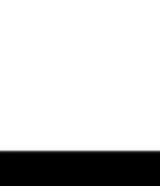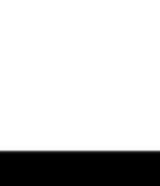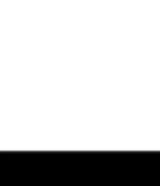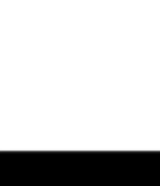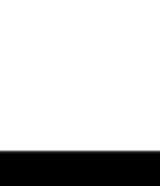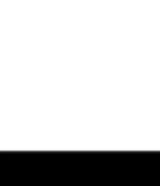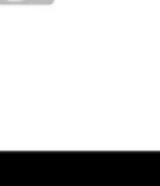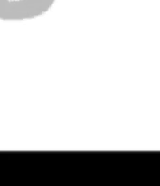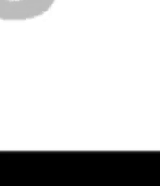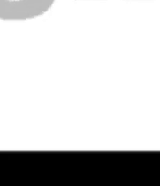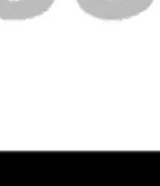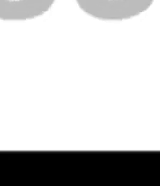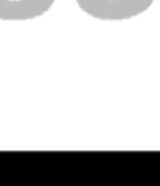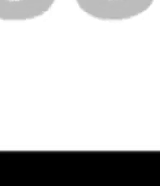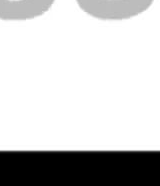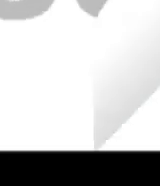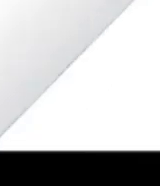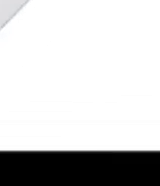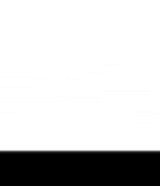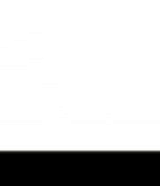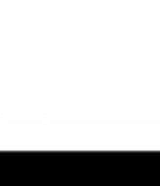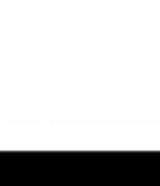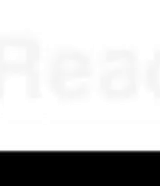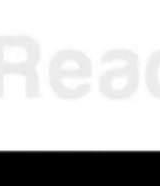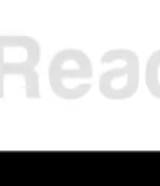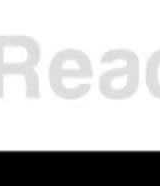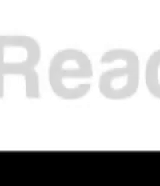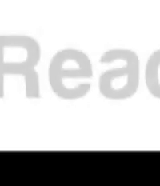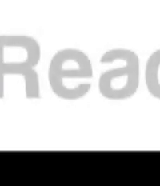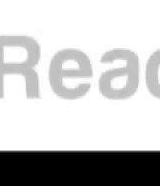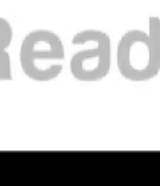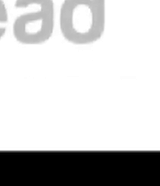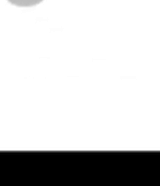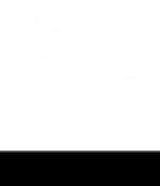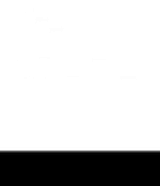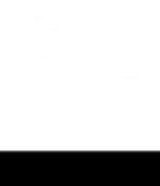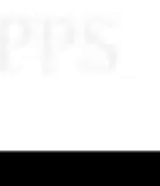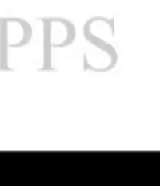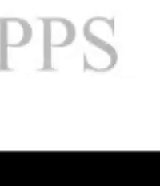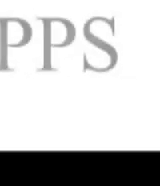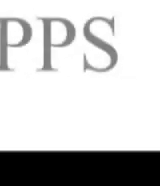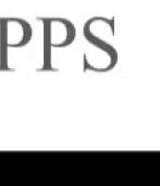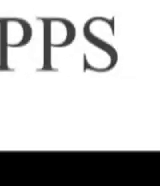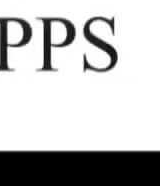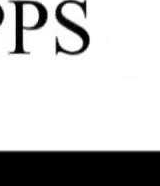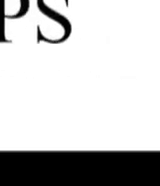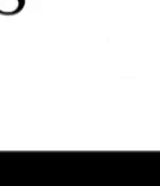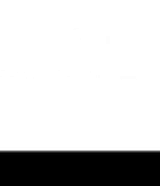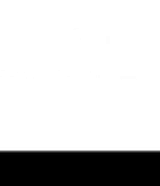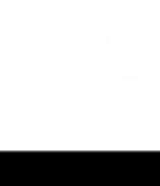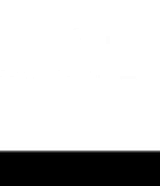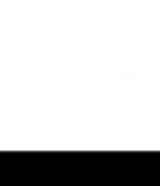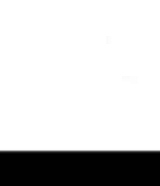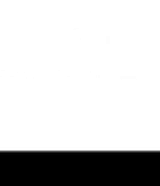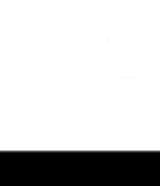向你誠意推薦 iRead。iRead 係咩嚟 ？iRead 係一個公共出版服